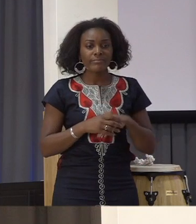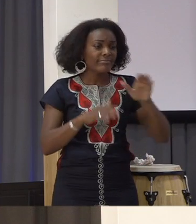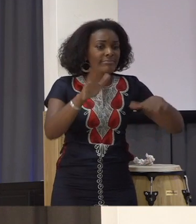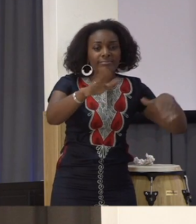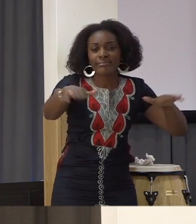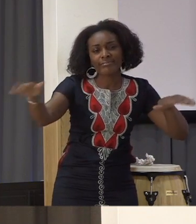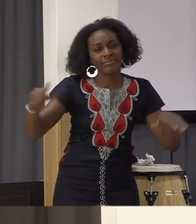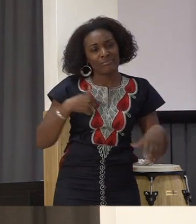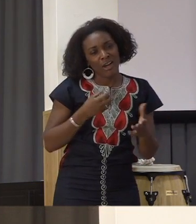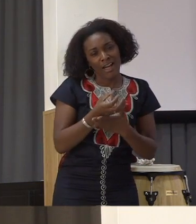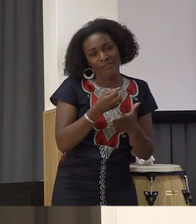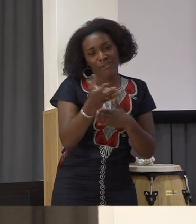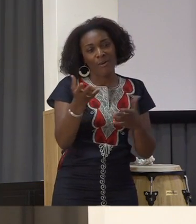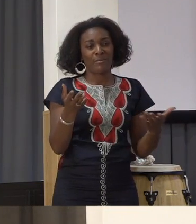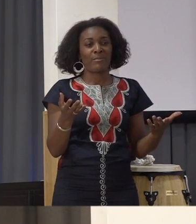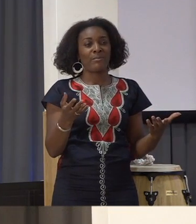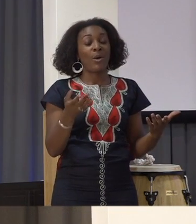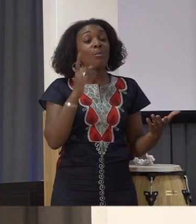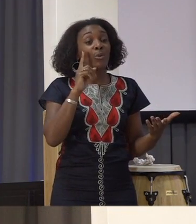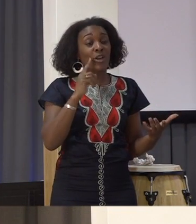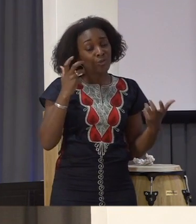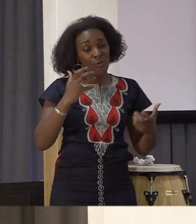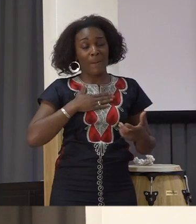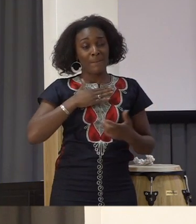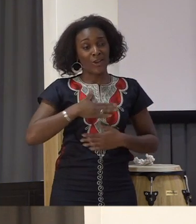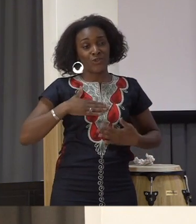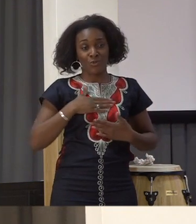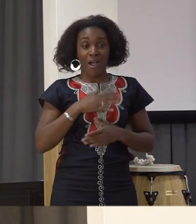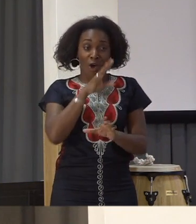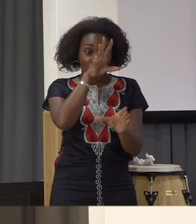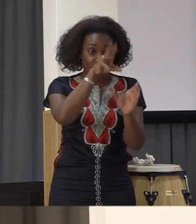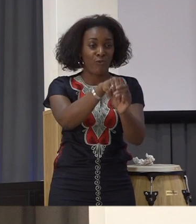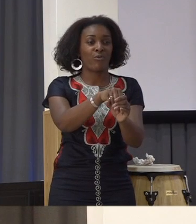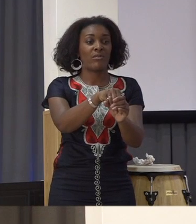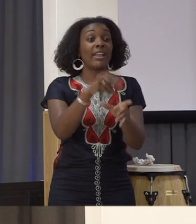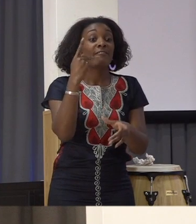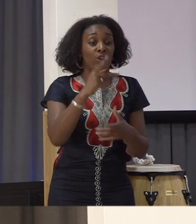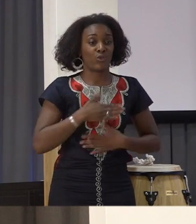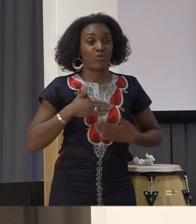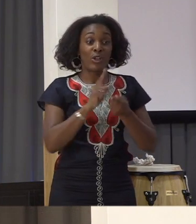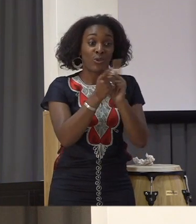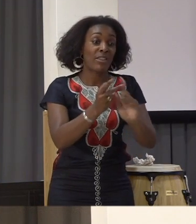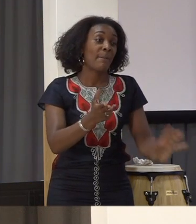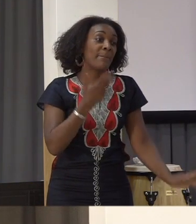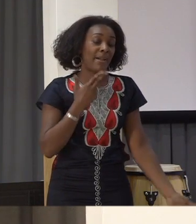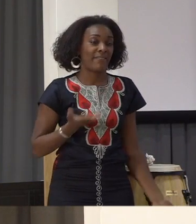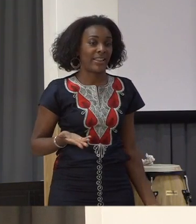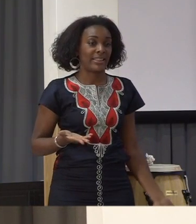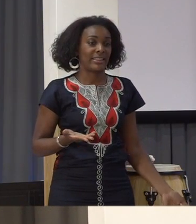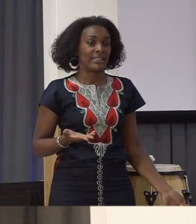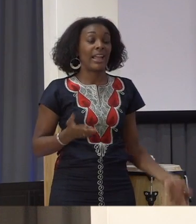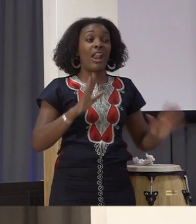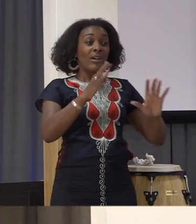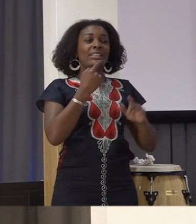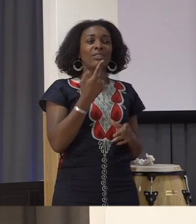ma joie soit en vous et que votre joie soit parfaite. » Alors, loin de moi l'idée de vous faire un cours de grammaire française ce matin,